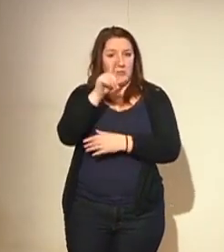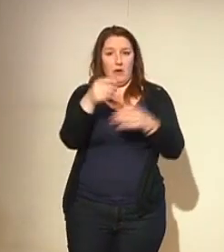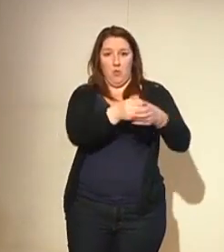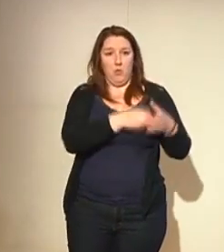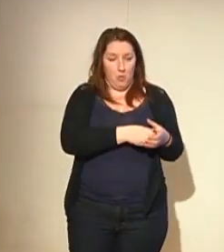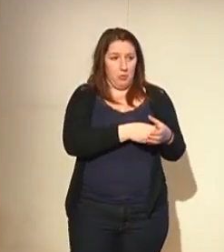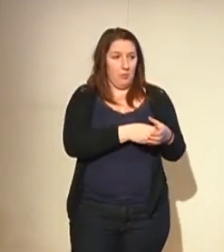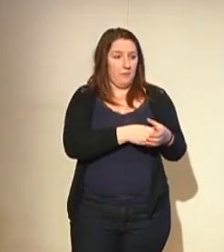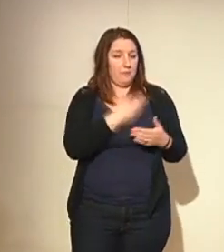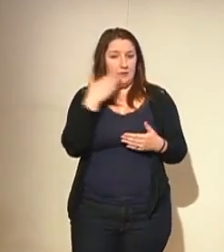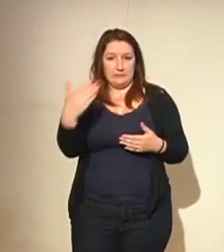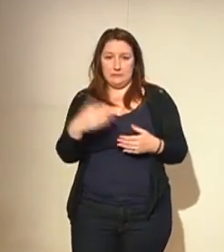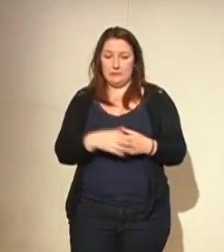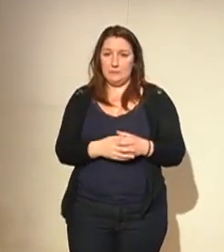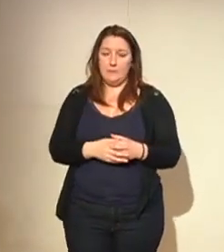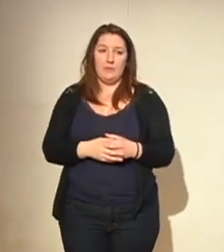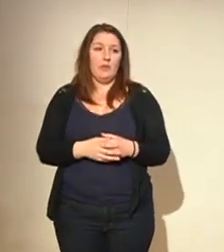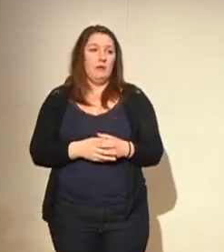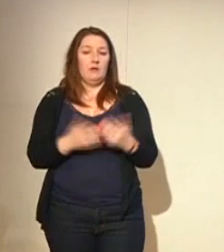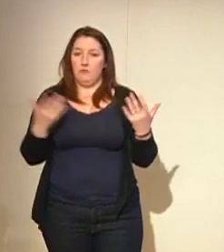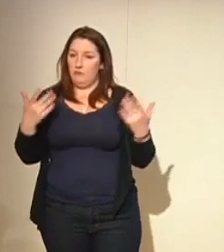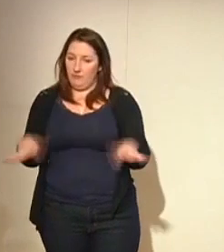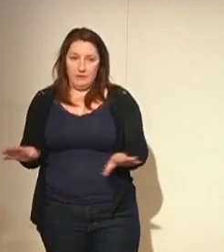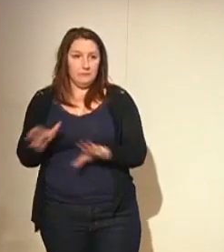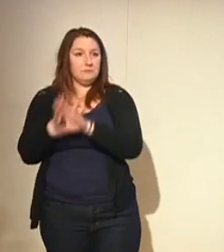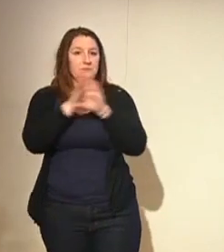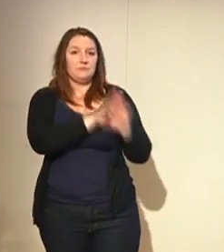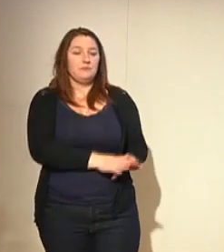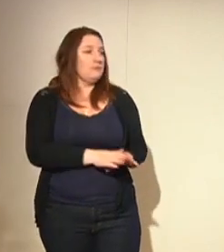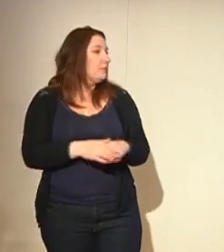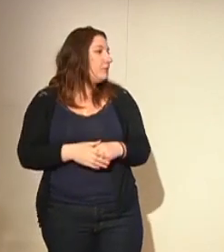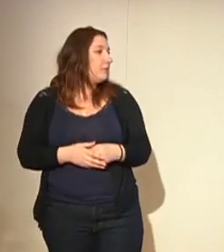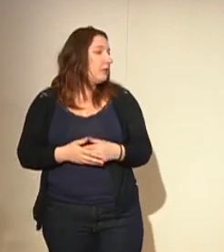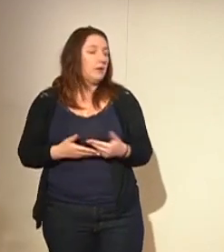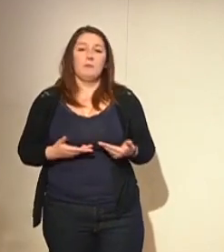groupes merci voilà qui est fait nous